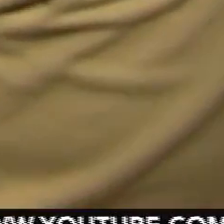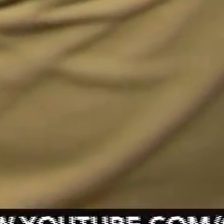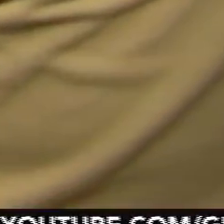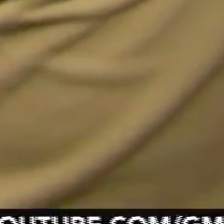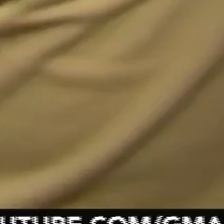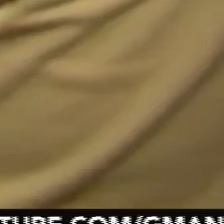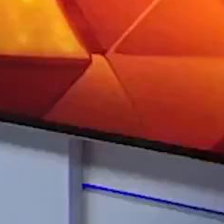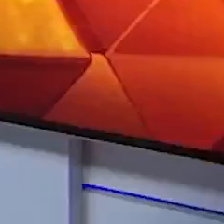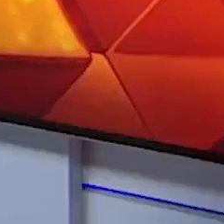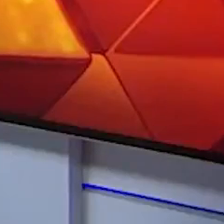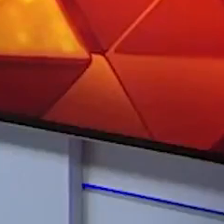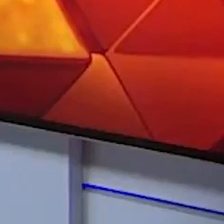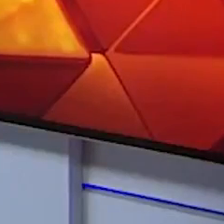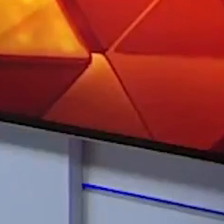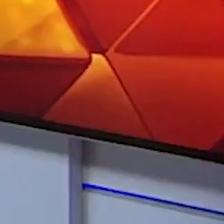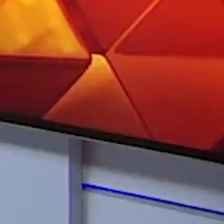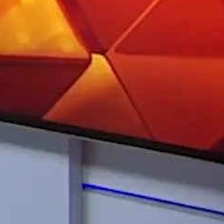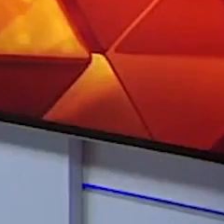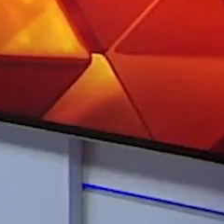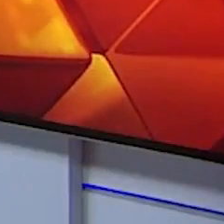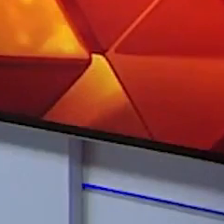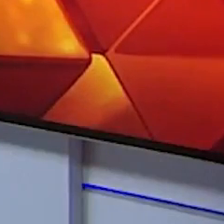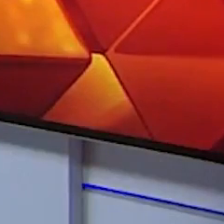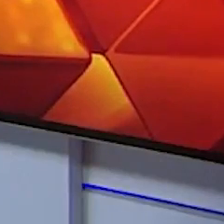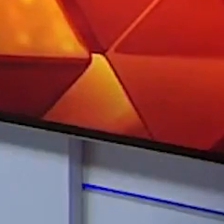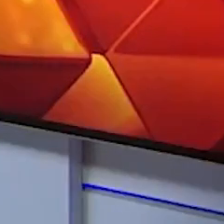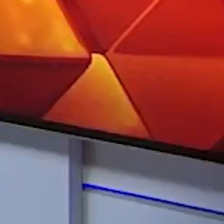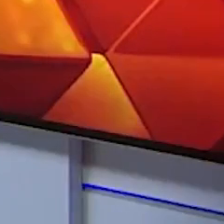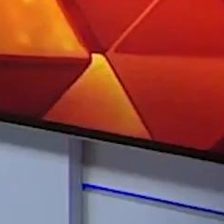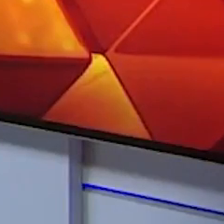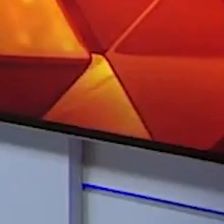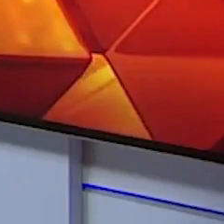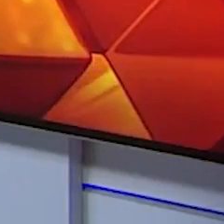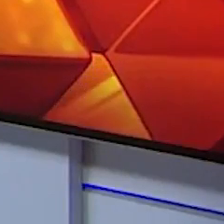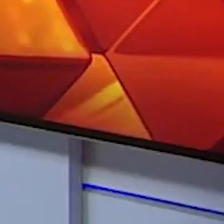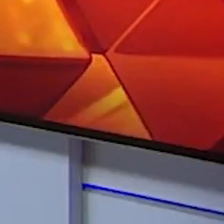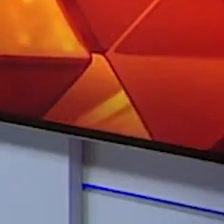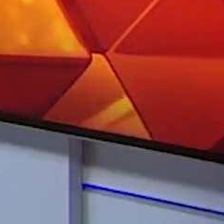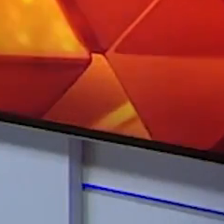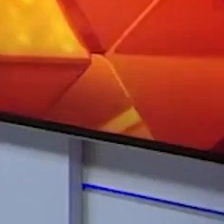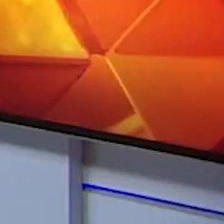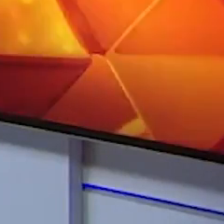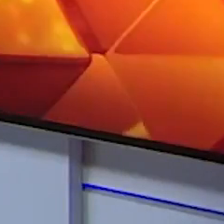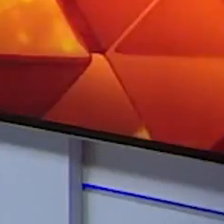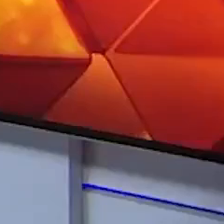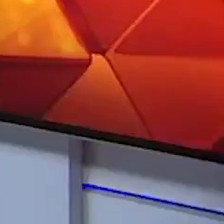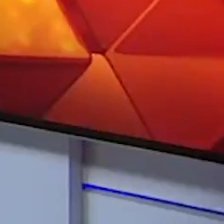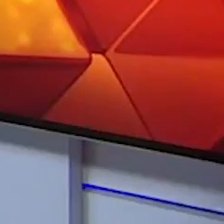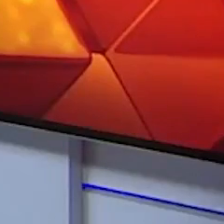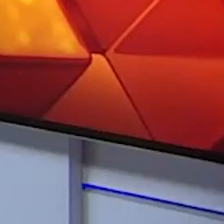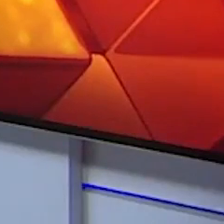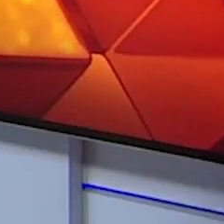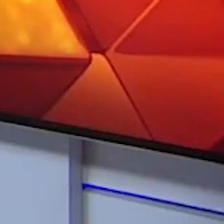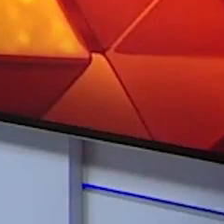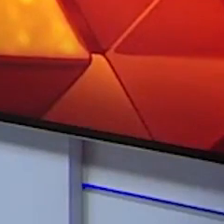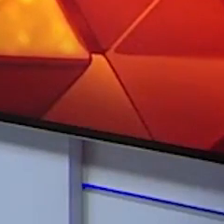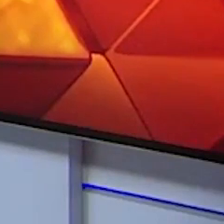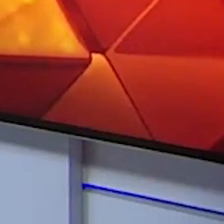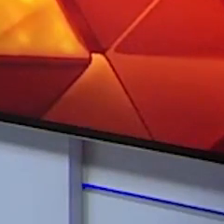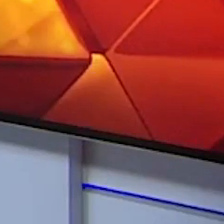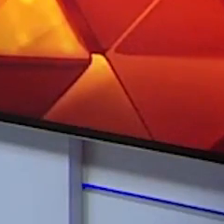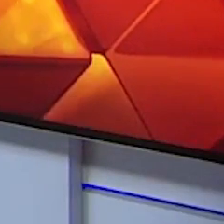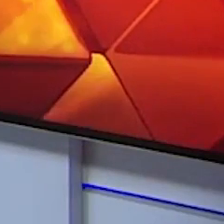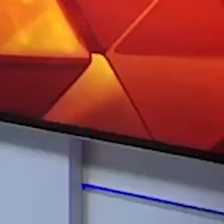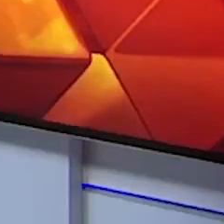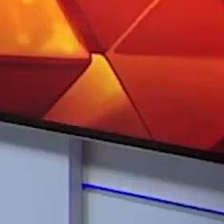showbiz happening. Para sa mas mahabang chikahan, visit and subscribe to GMA Integrated News on YouTube. At para sa mga kapuso